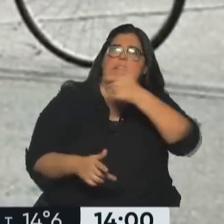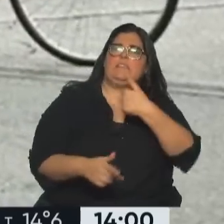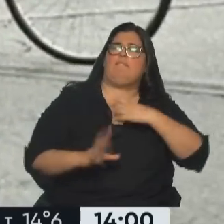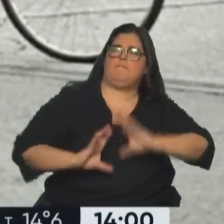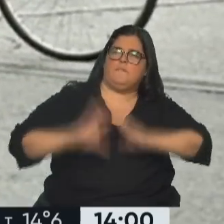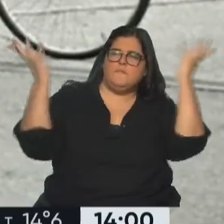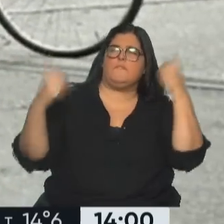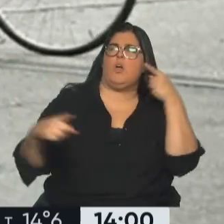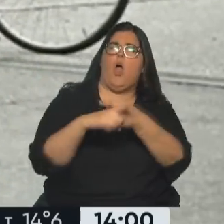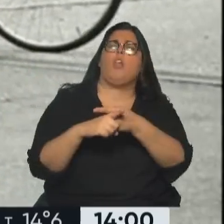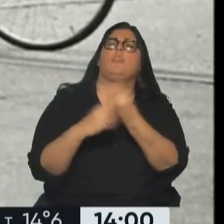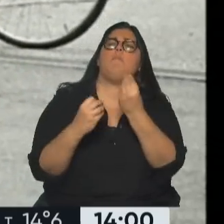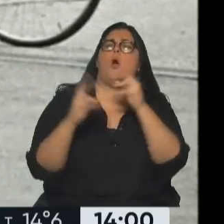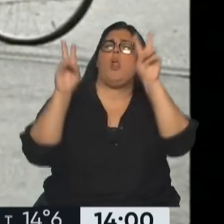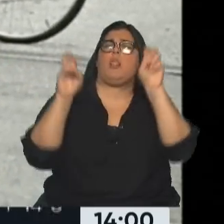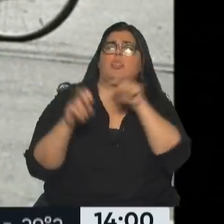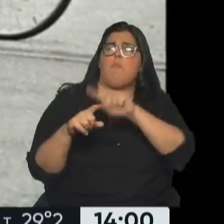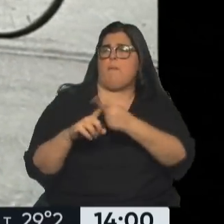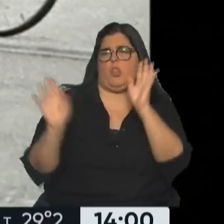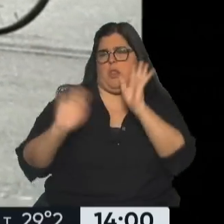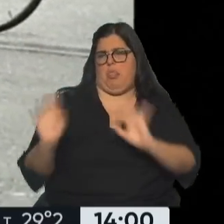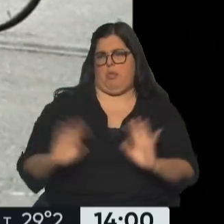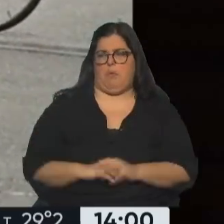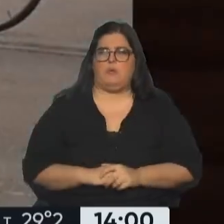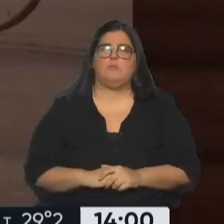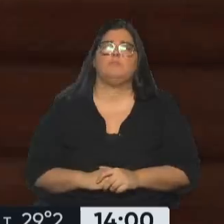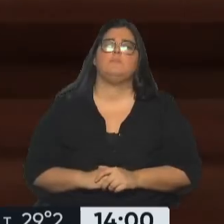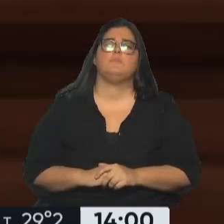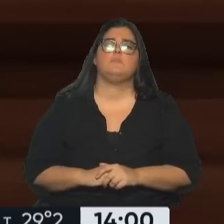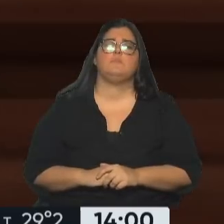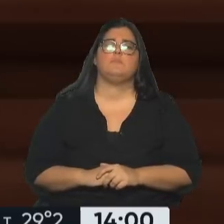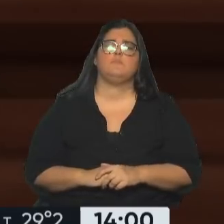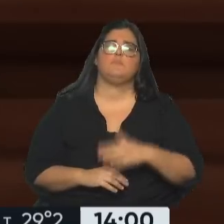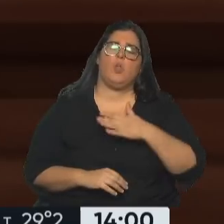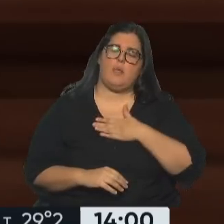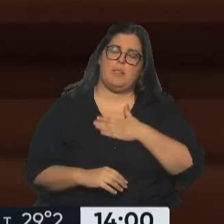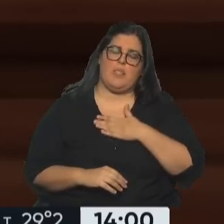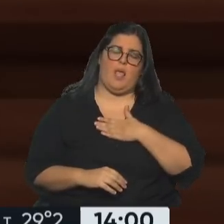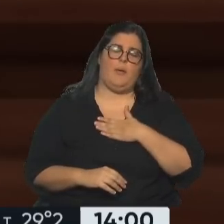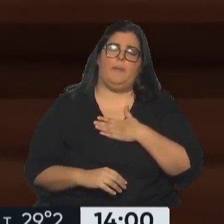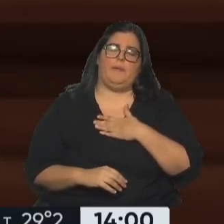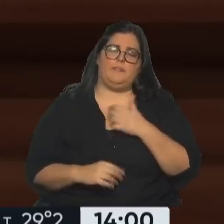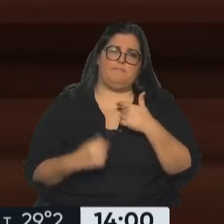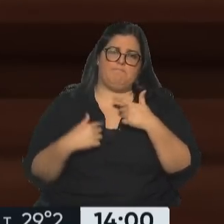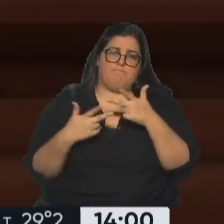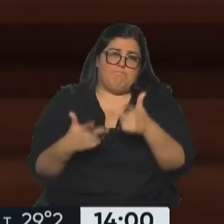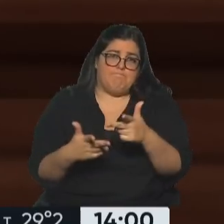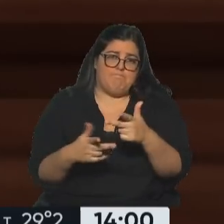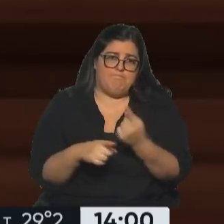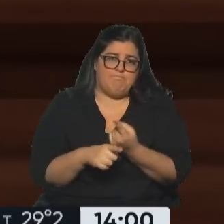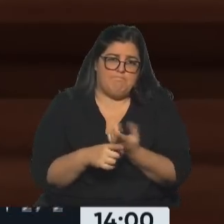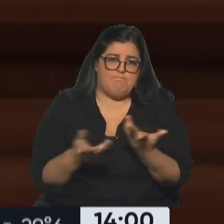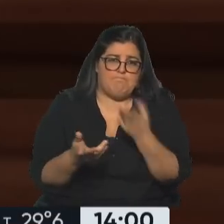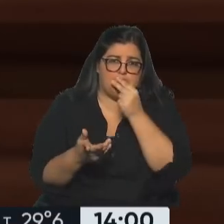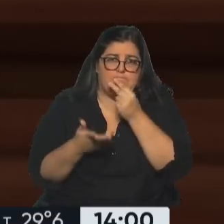por cuestiones no relacionadas con la política. 誠に残念であり、